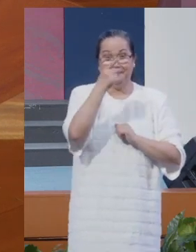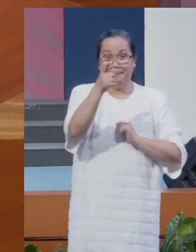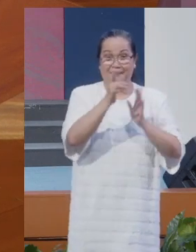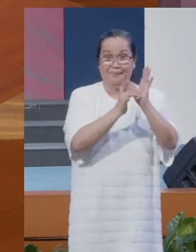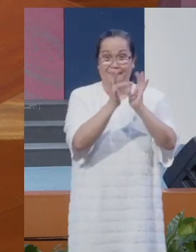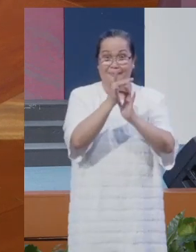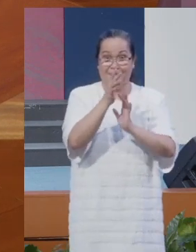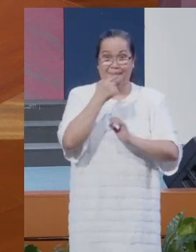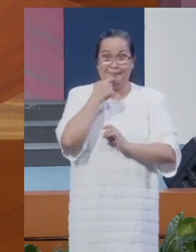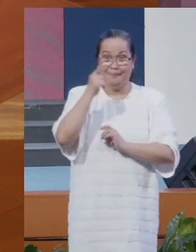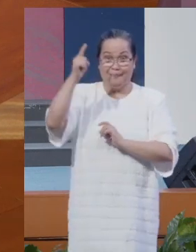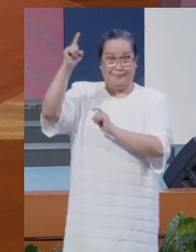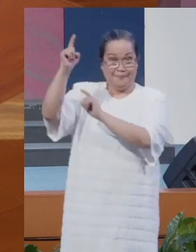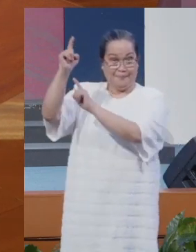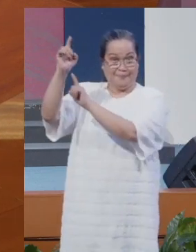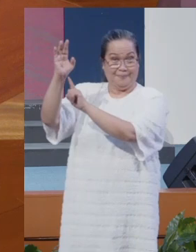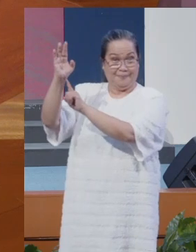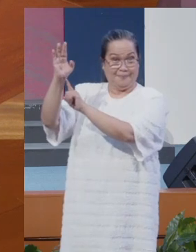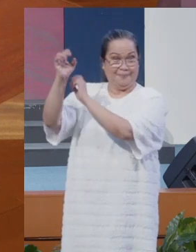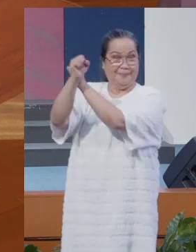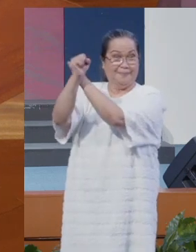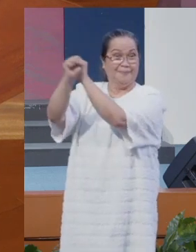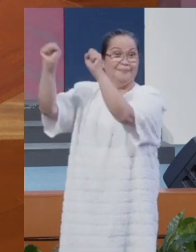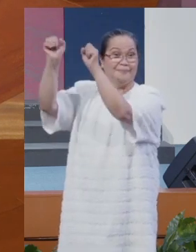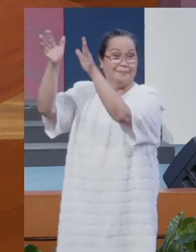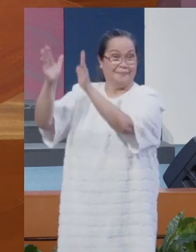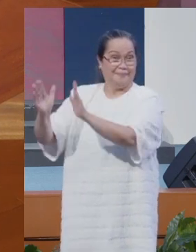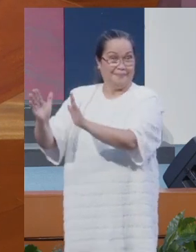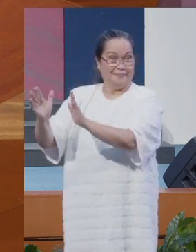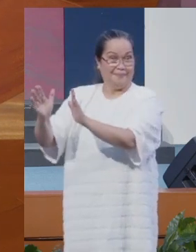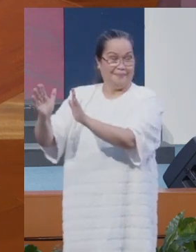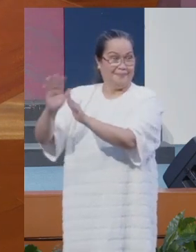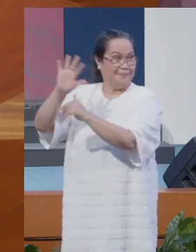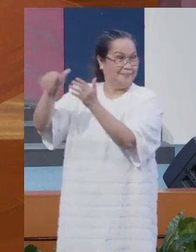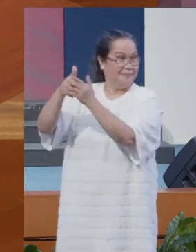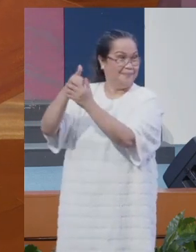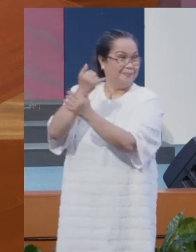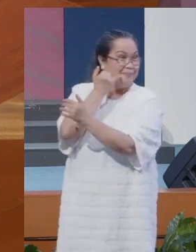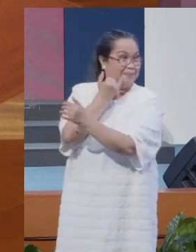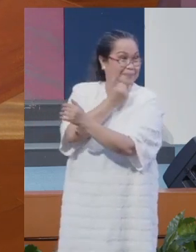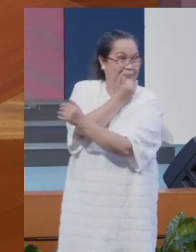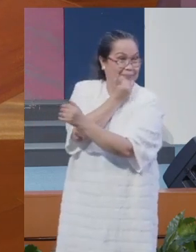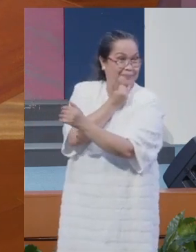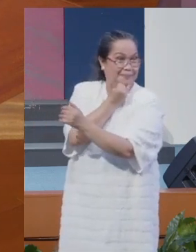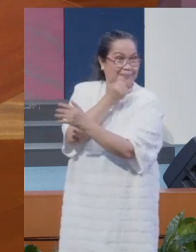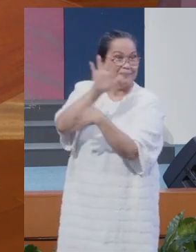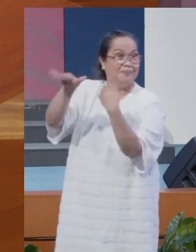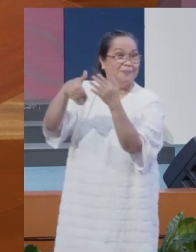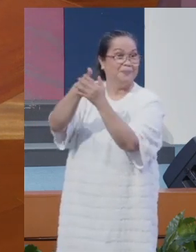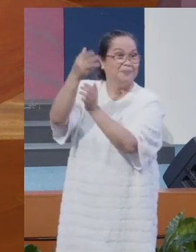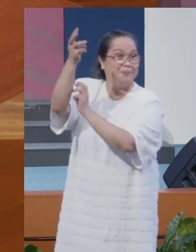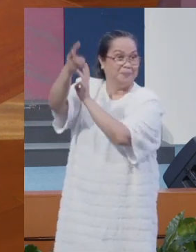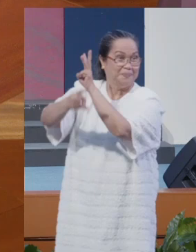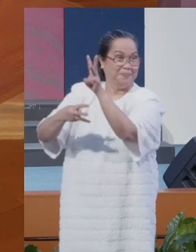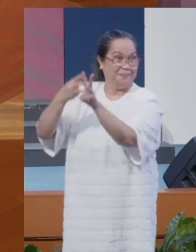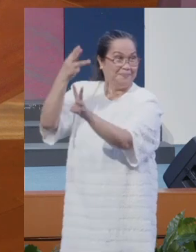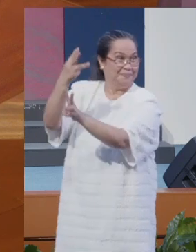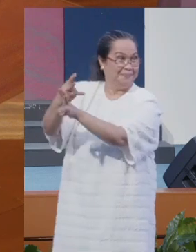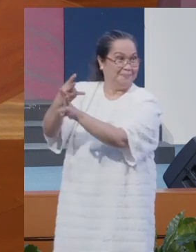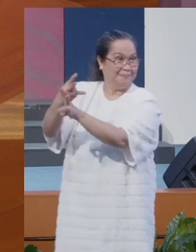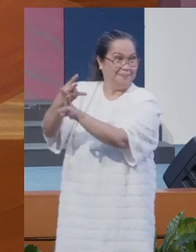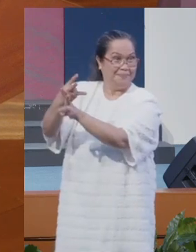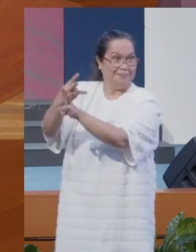ay ito, siya ang pinangakong tagapagligtas ng bayang Israel at ng buong mundo.